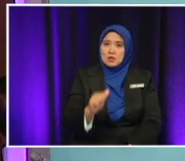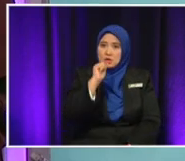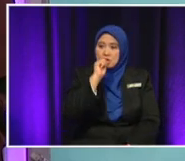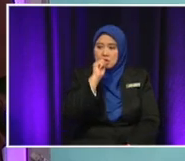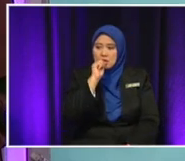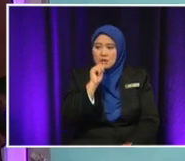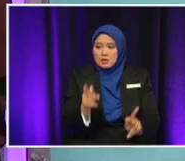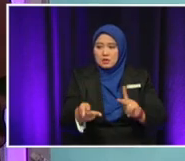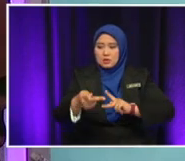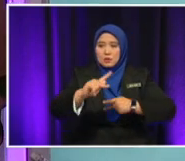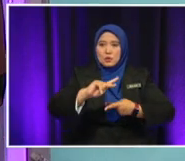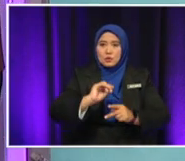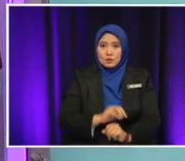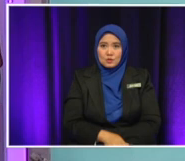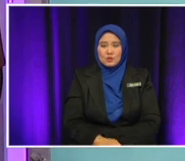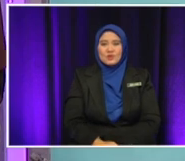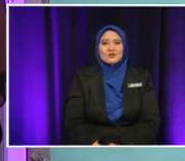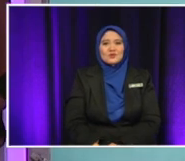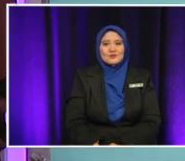kotak tersebut